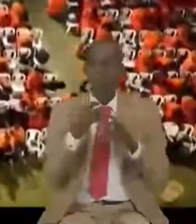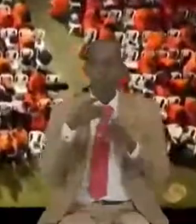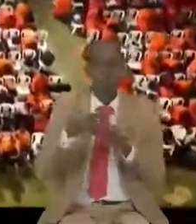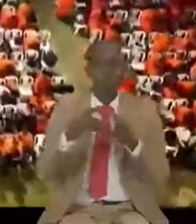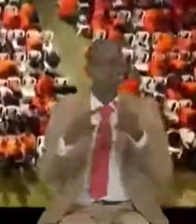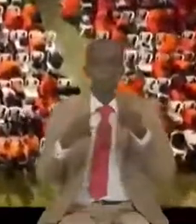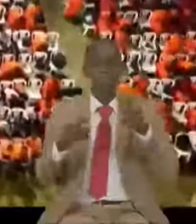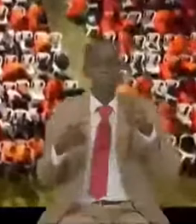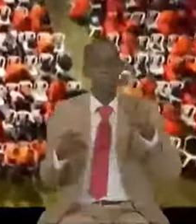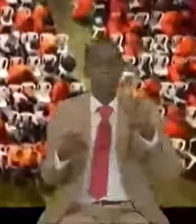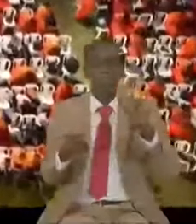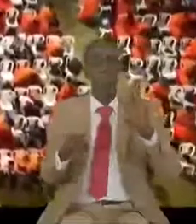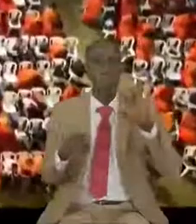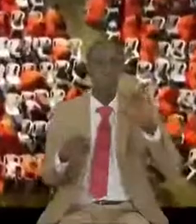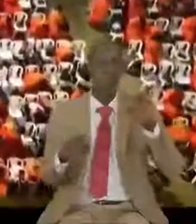pour nous envoyer